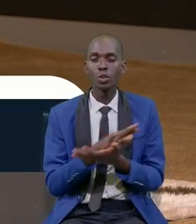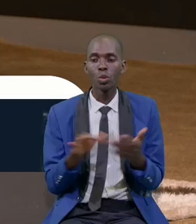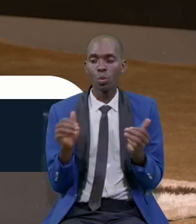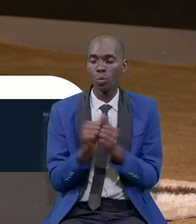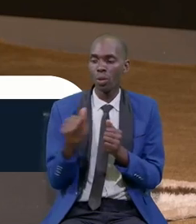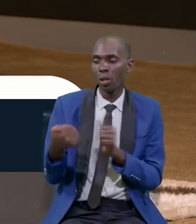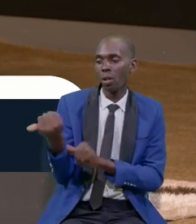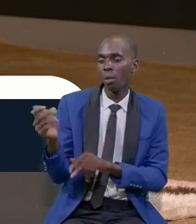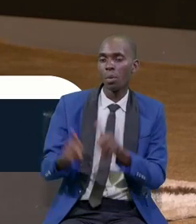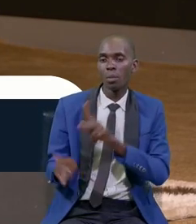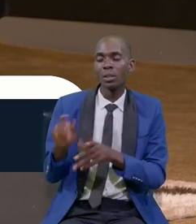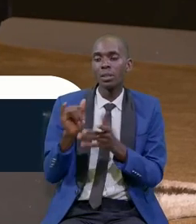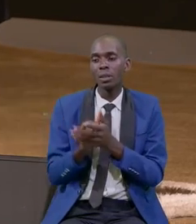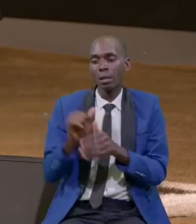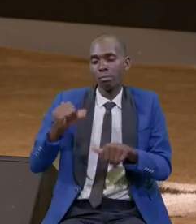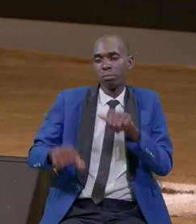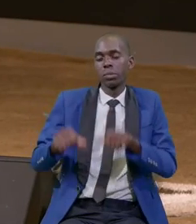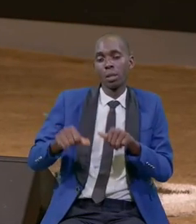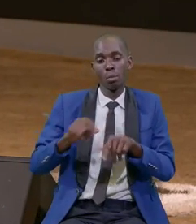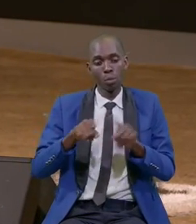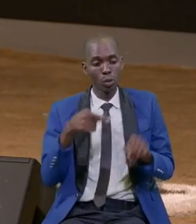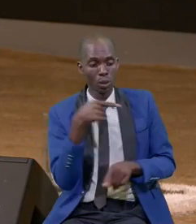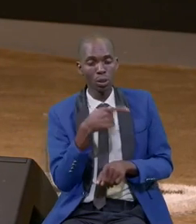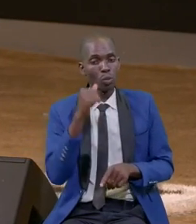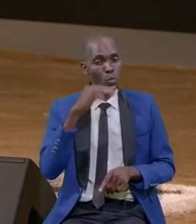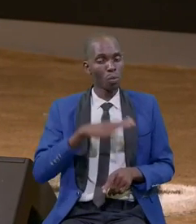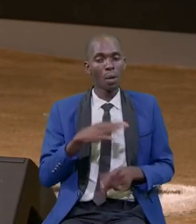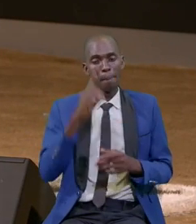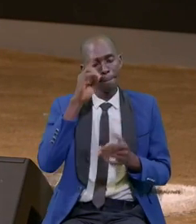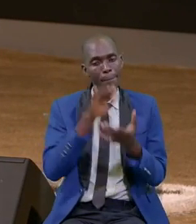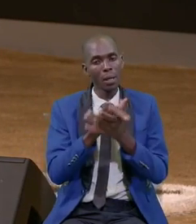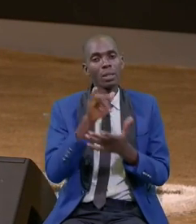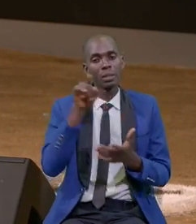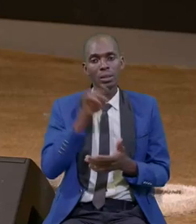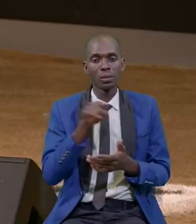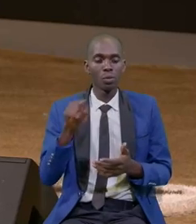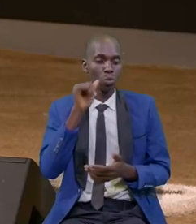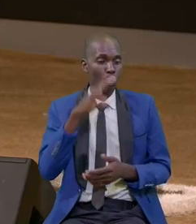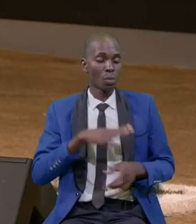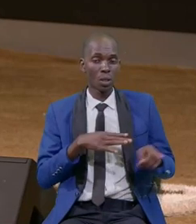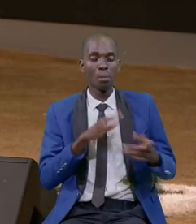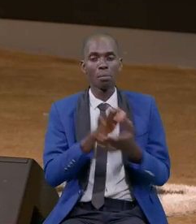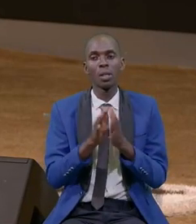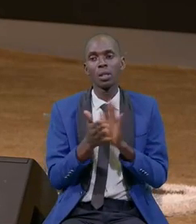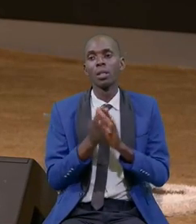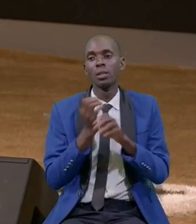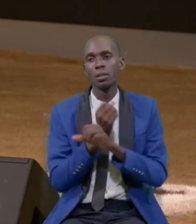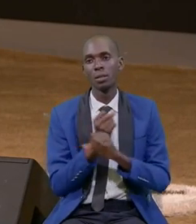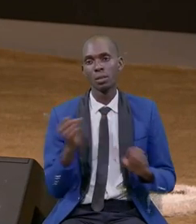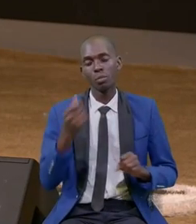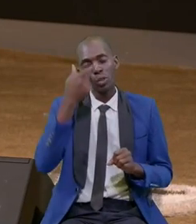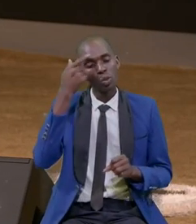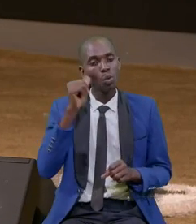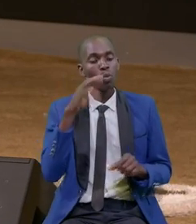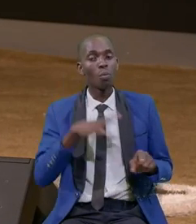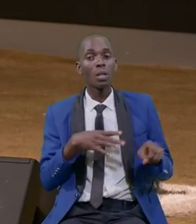rebelles parce qu'elle avait reçu les espions avec bienveillance. Oui, la foi qu'elle